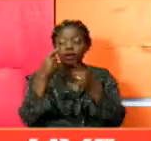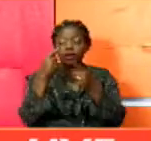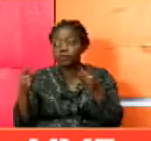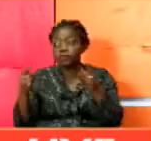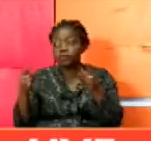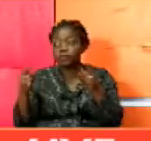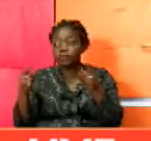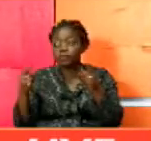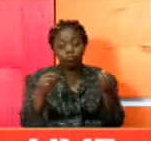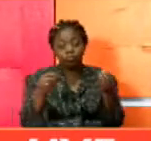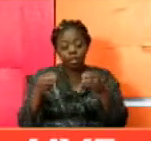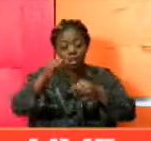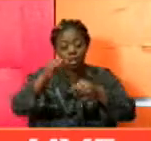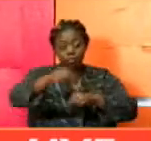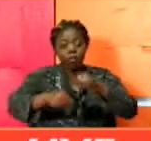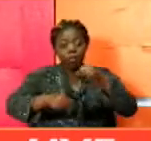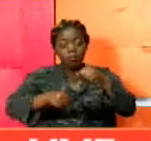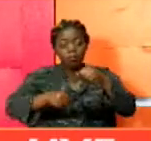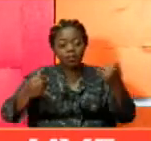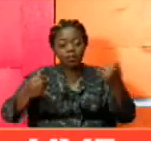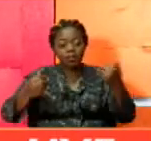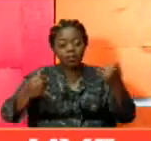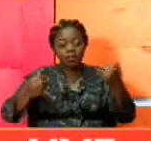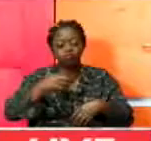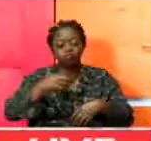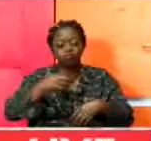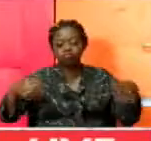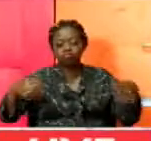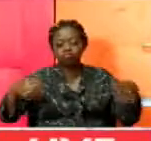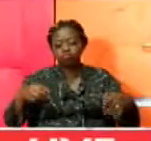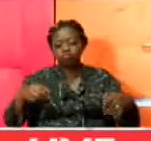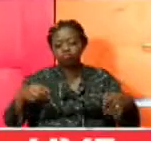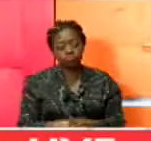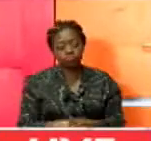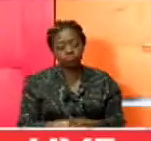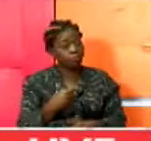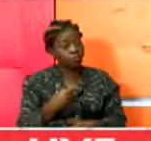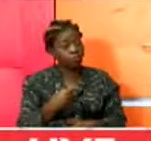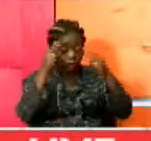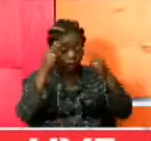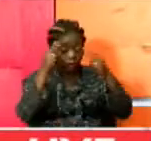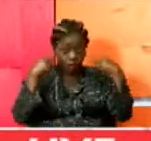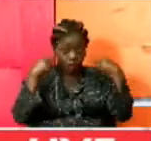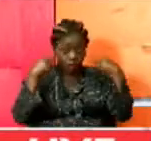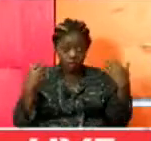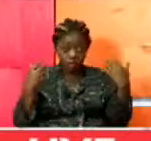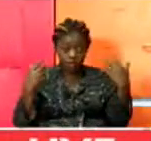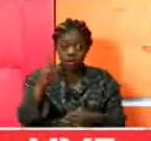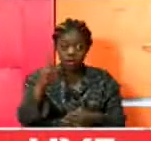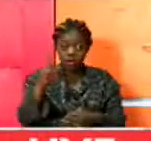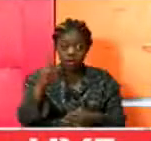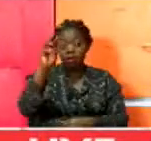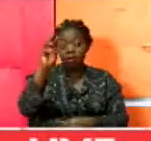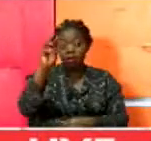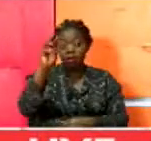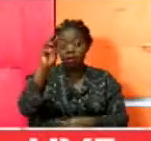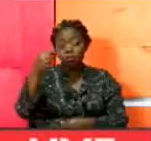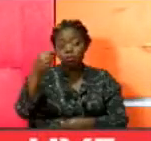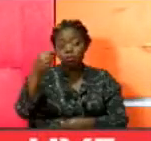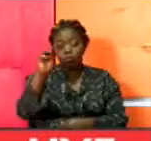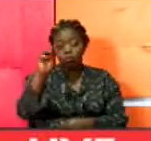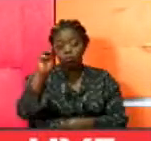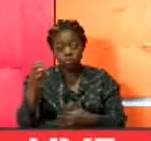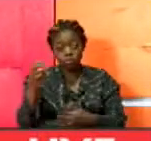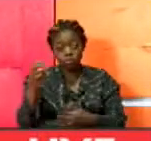sipeeya w'eggaali nga kati binojjo Haji Ali Kakomo azalibwa Haji Juma Kakomo ne nyina Haji Tsafina Kakomo ebule